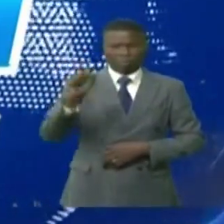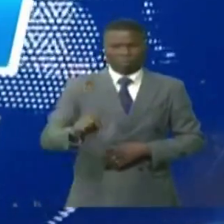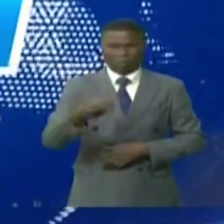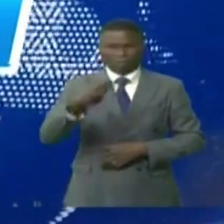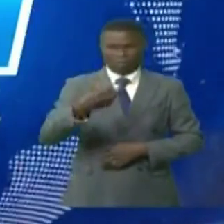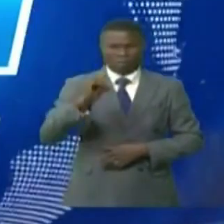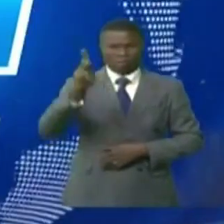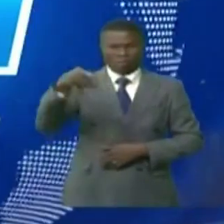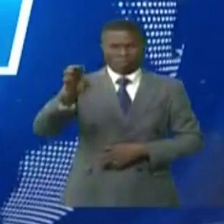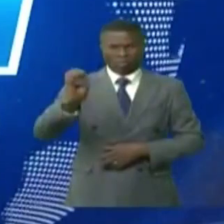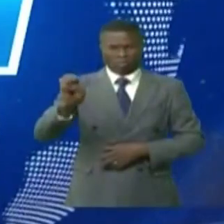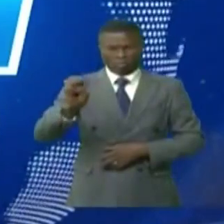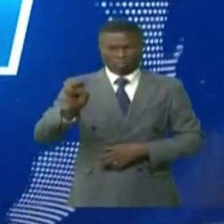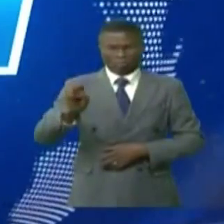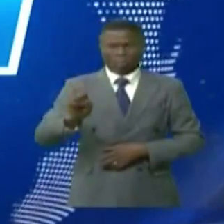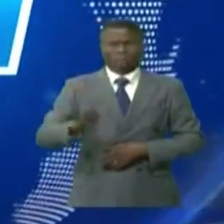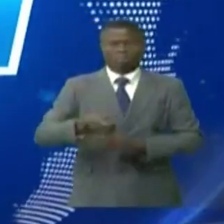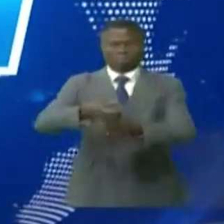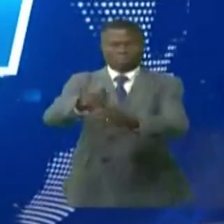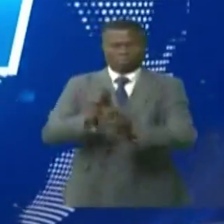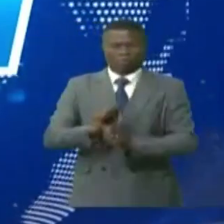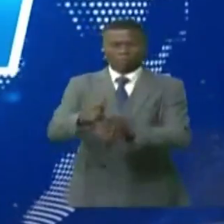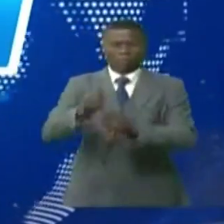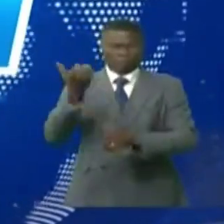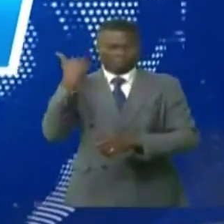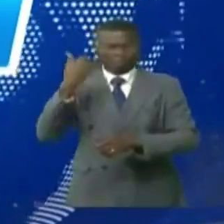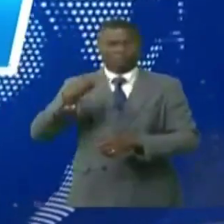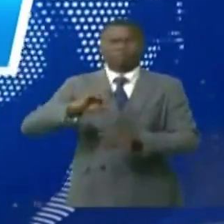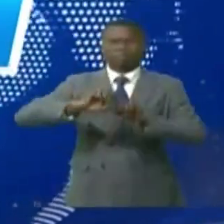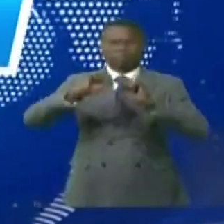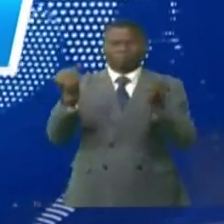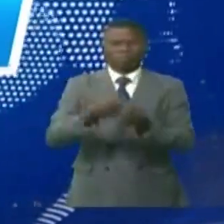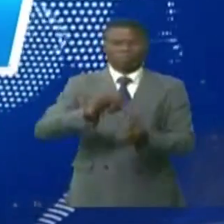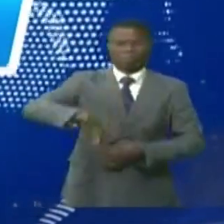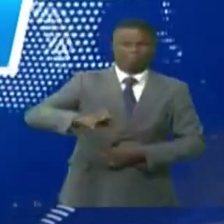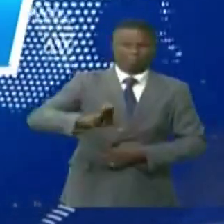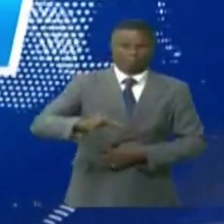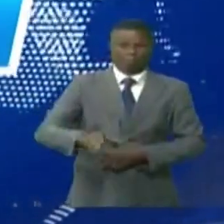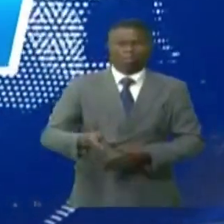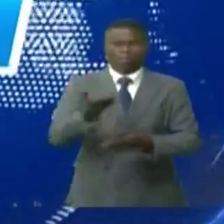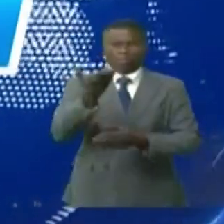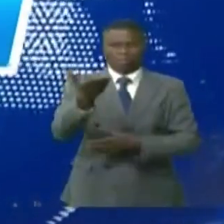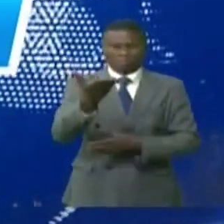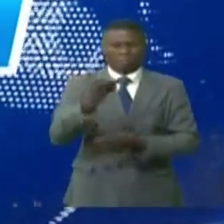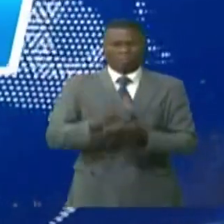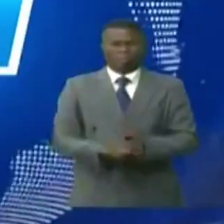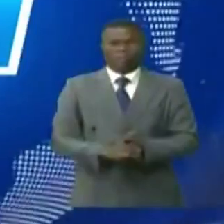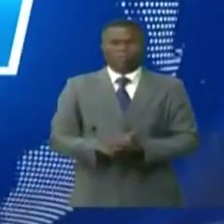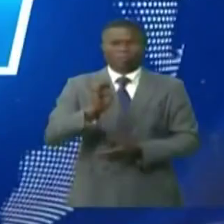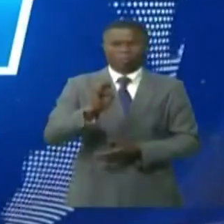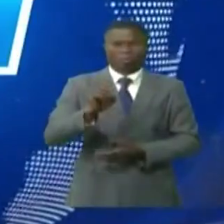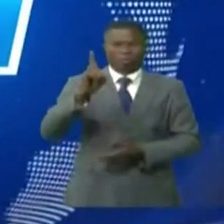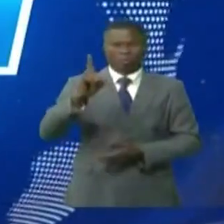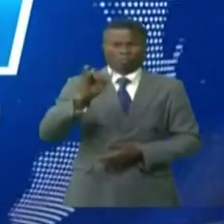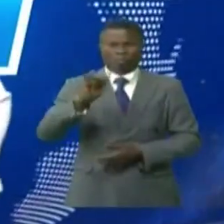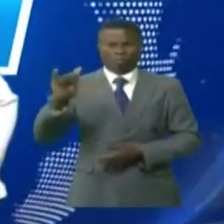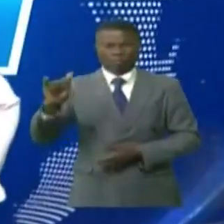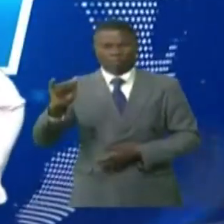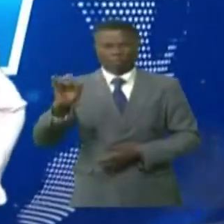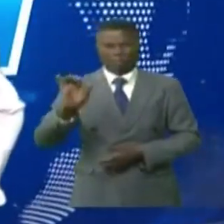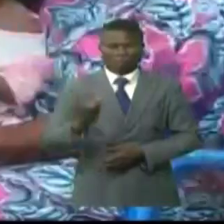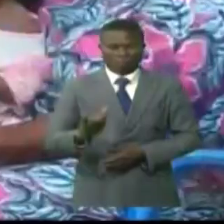à désormais des bornes fontaines de la régie des eaux, un geste humanitaire rendu possible par Eli Kayembe Moulaya, fils du